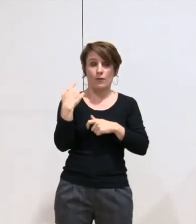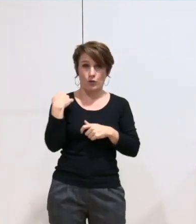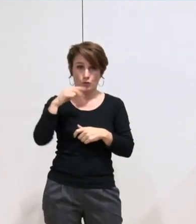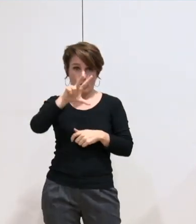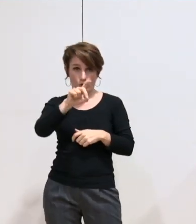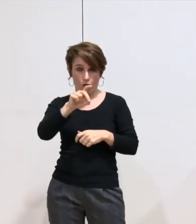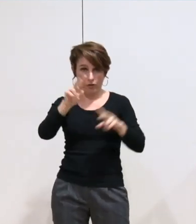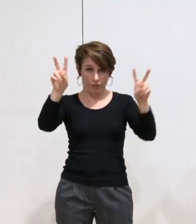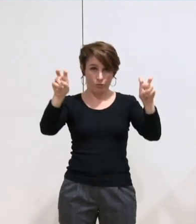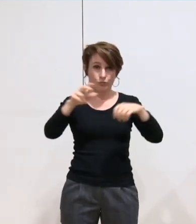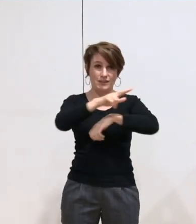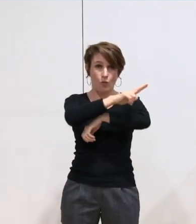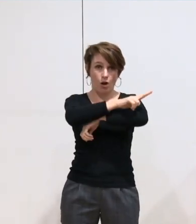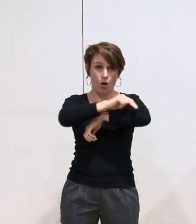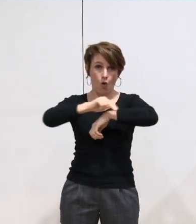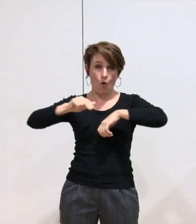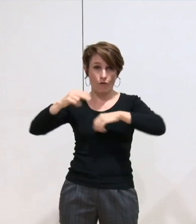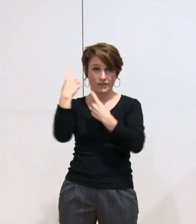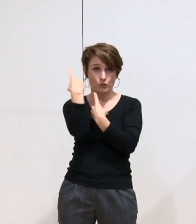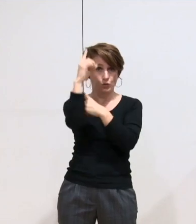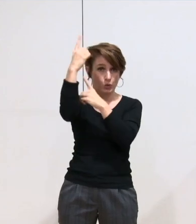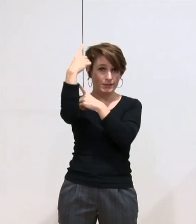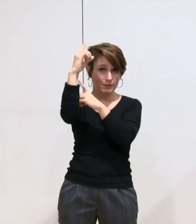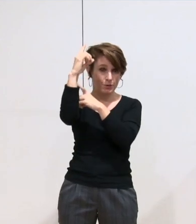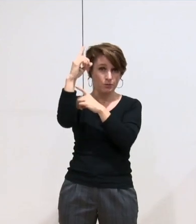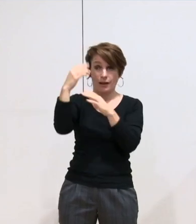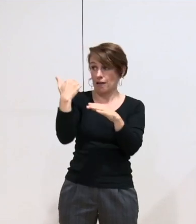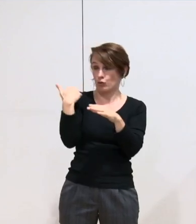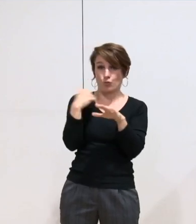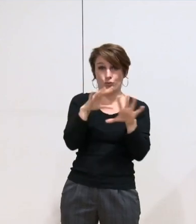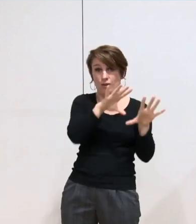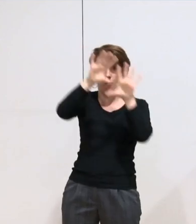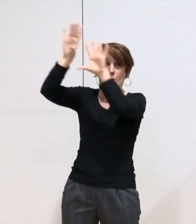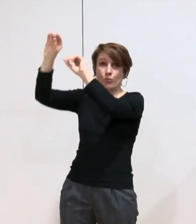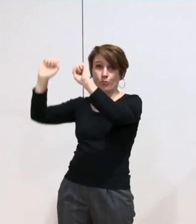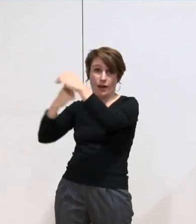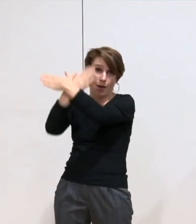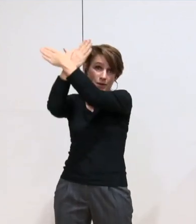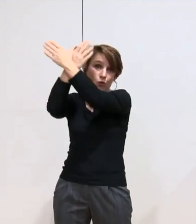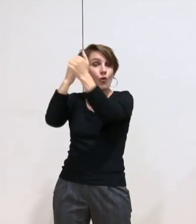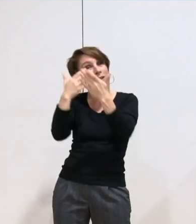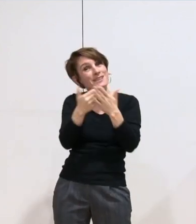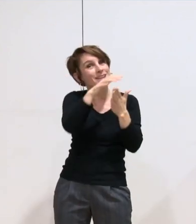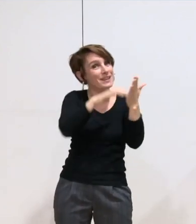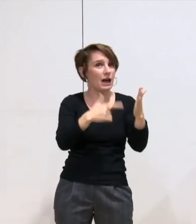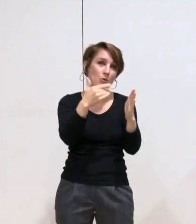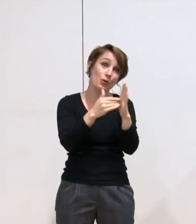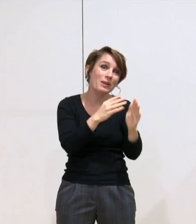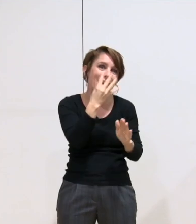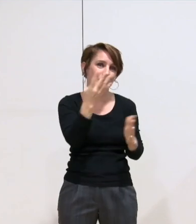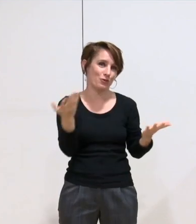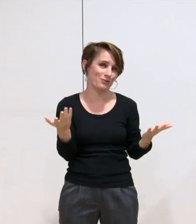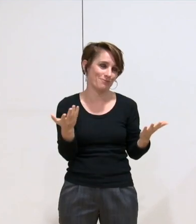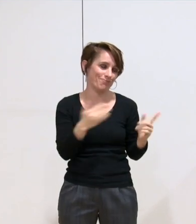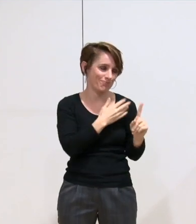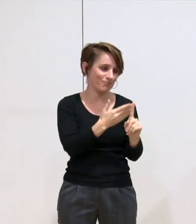tourisme, qui a été transféré depuis à la métropole, mais je le répète, nous sommes ici sur les rapports 2014. Je